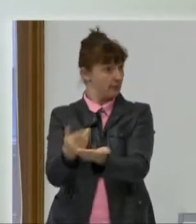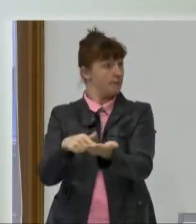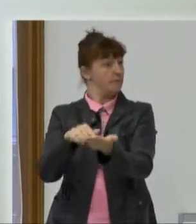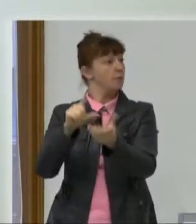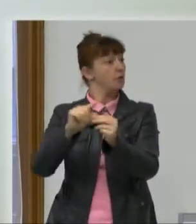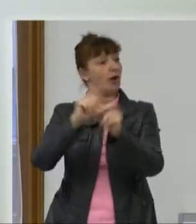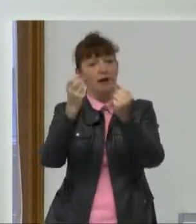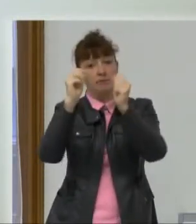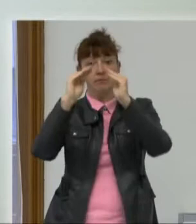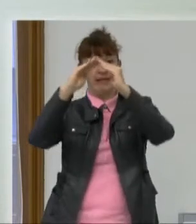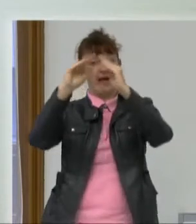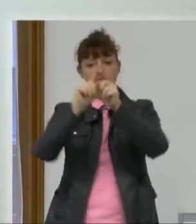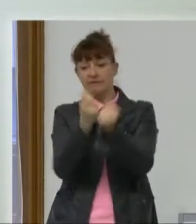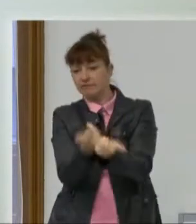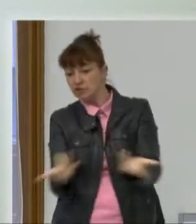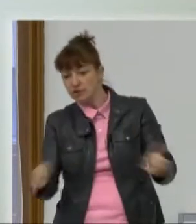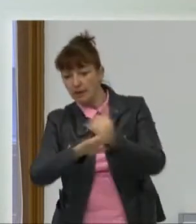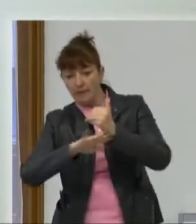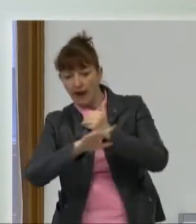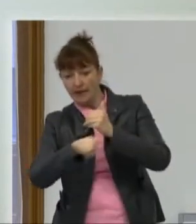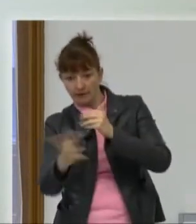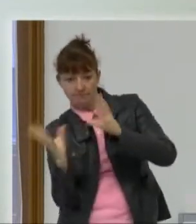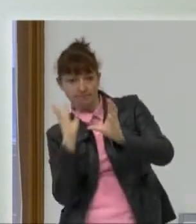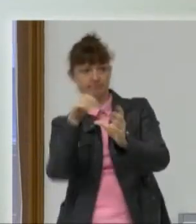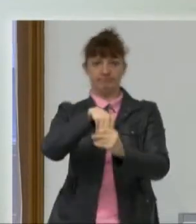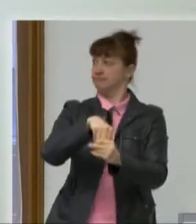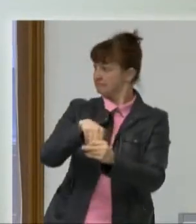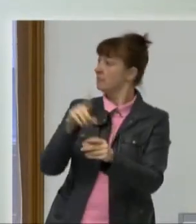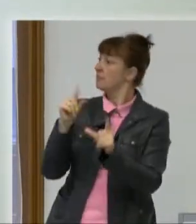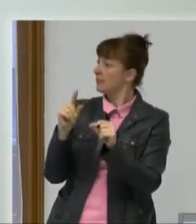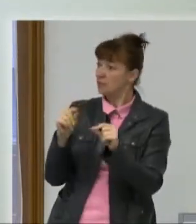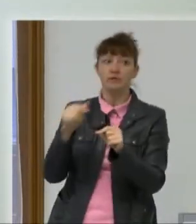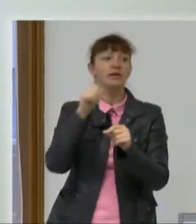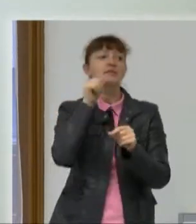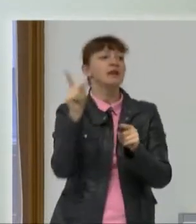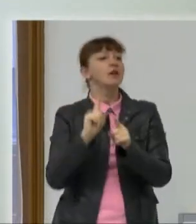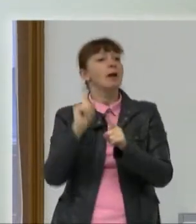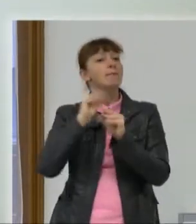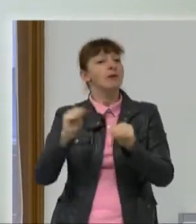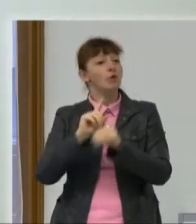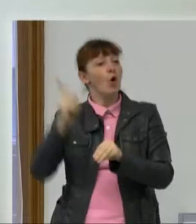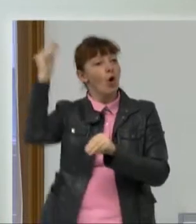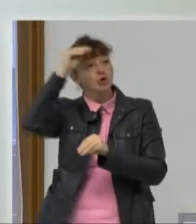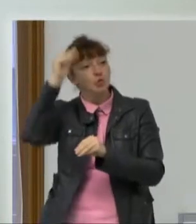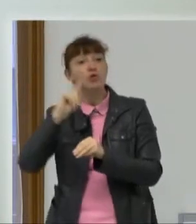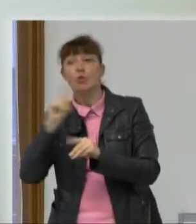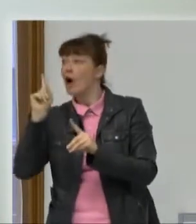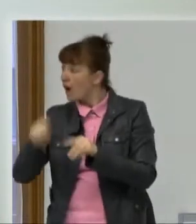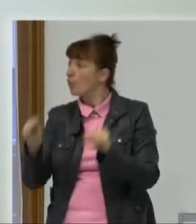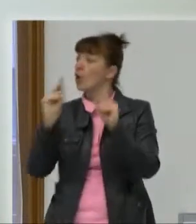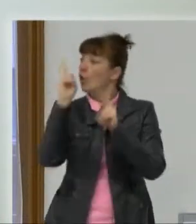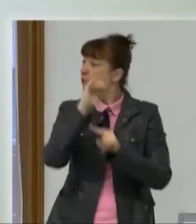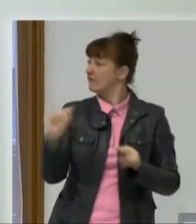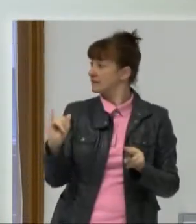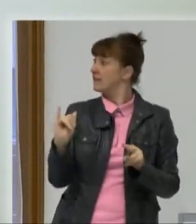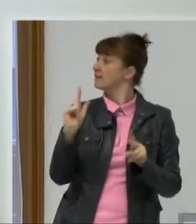alle Diversitätsbereiche verankert wird. Und zwar eben nicht nur an den pädagogischen Hochschulen, sondern auch an den Universitäten,